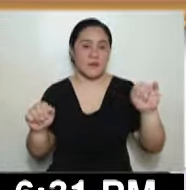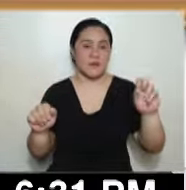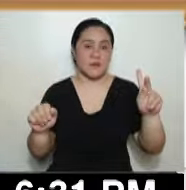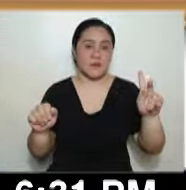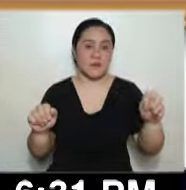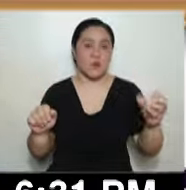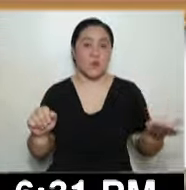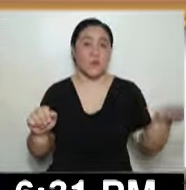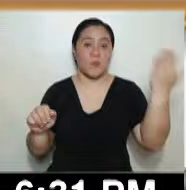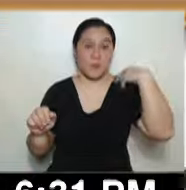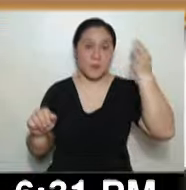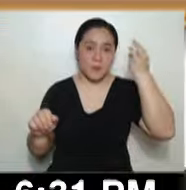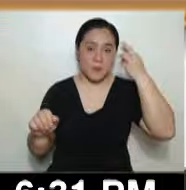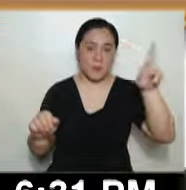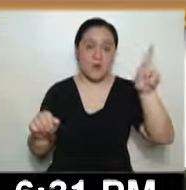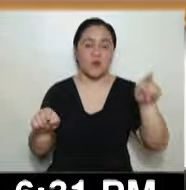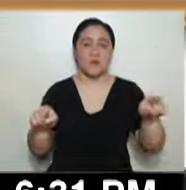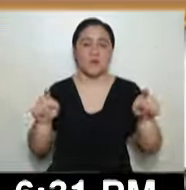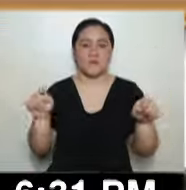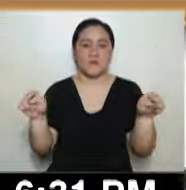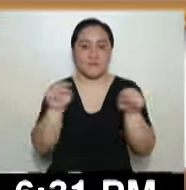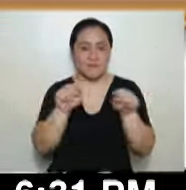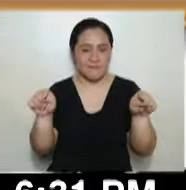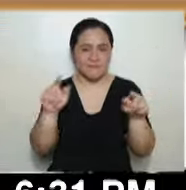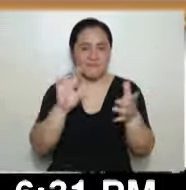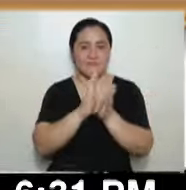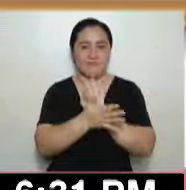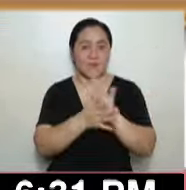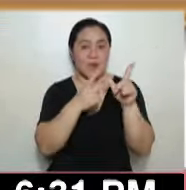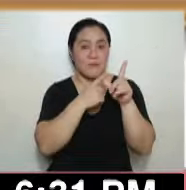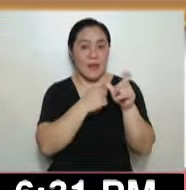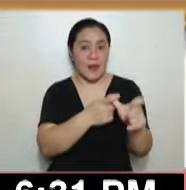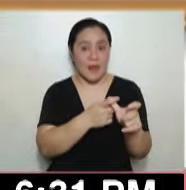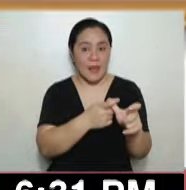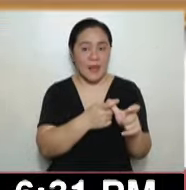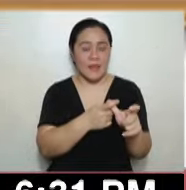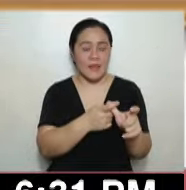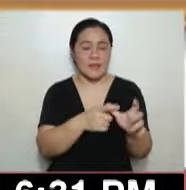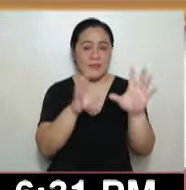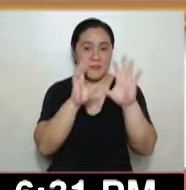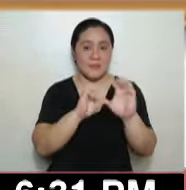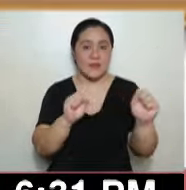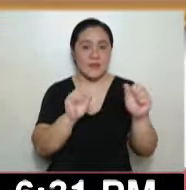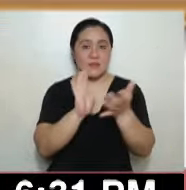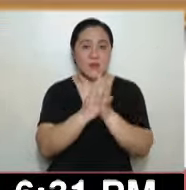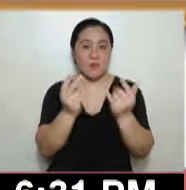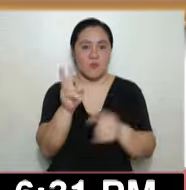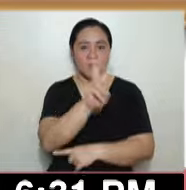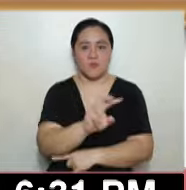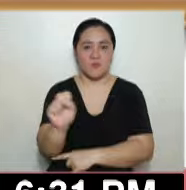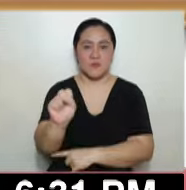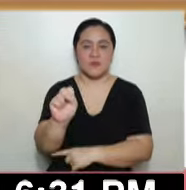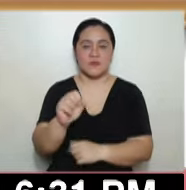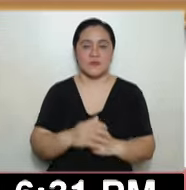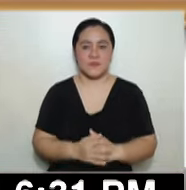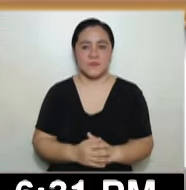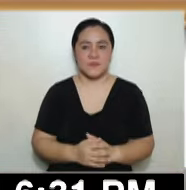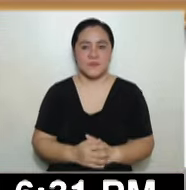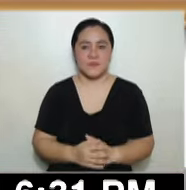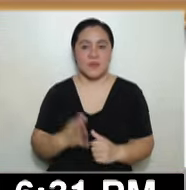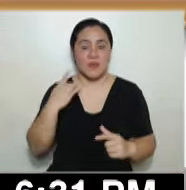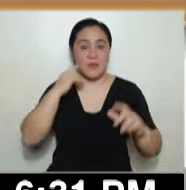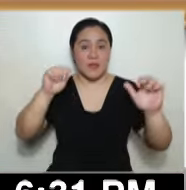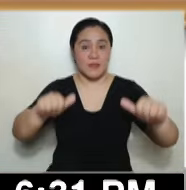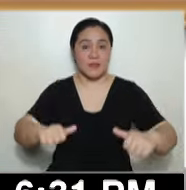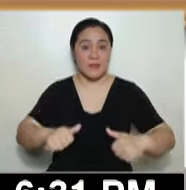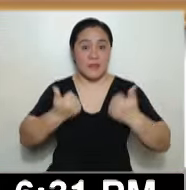Cisco Moreno na tumakbo bilang presidente noong 2022 ay magkalaban na ngayon. Ngayon, ang masusubok po nito